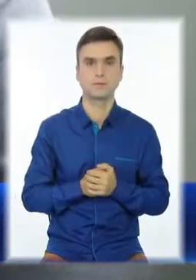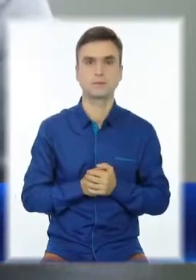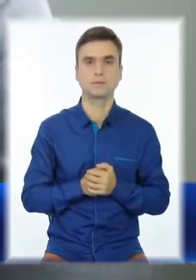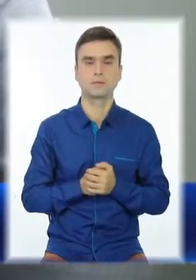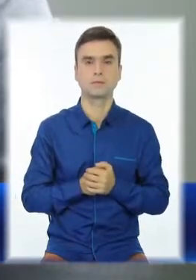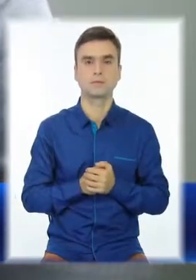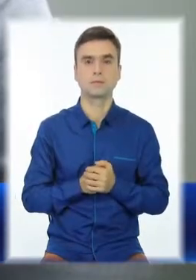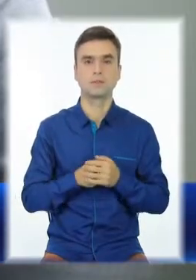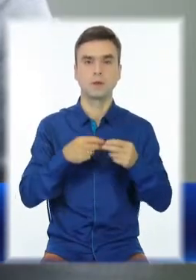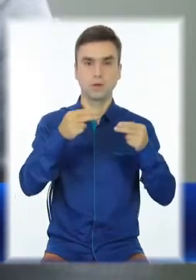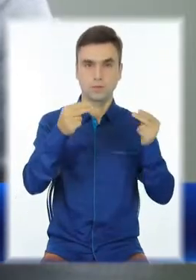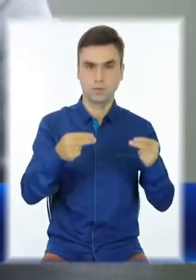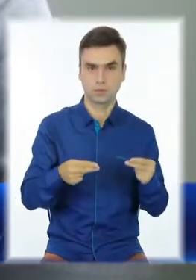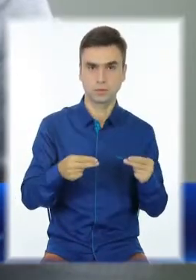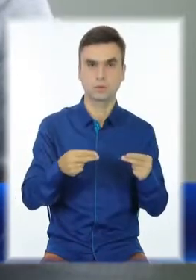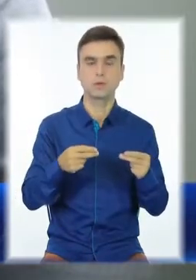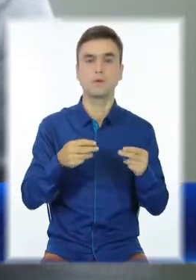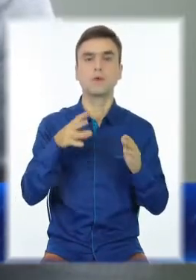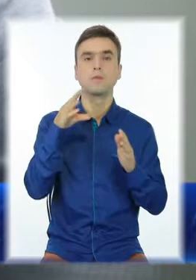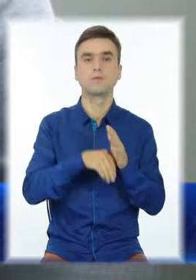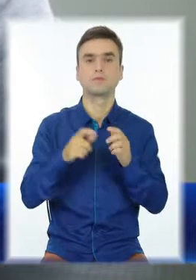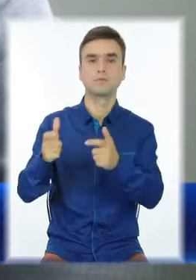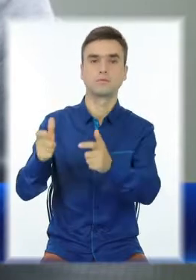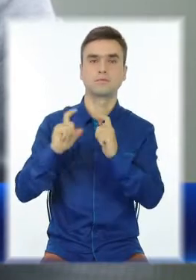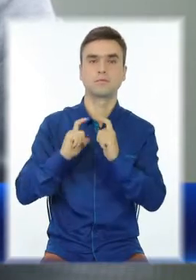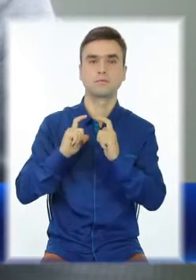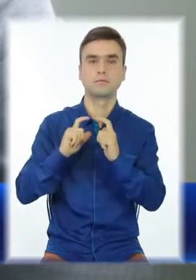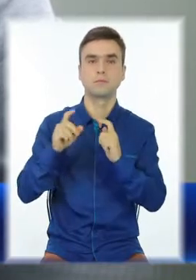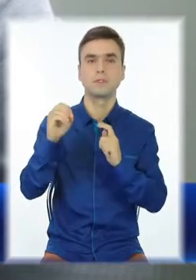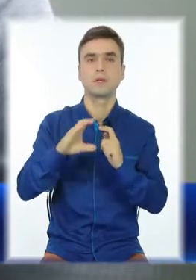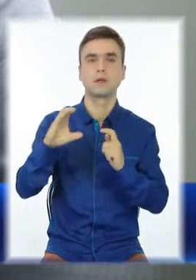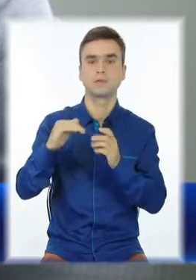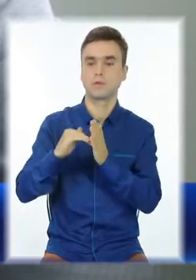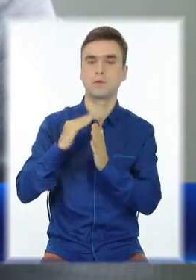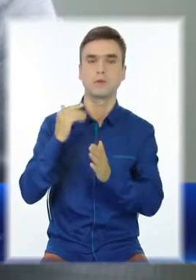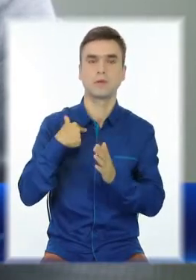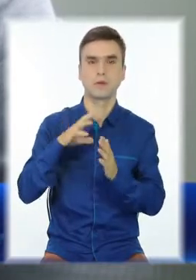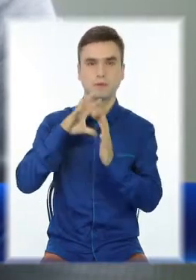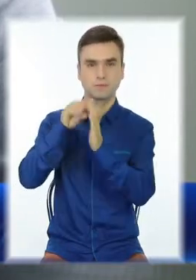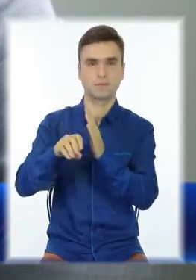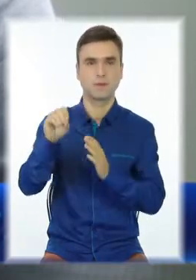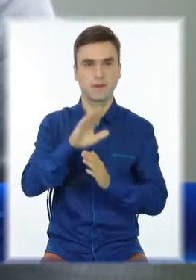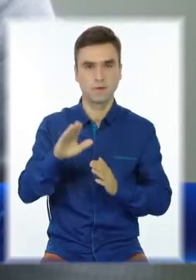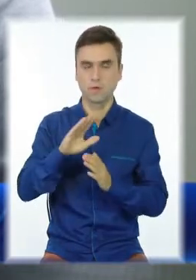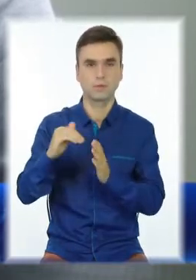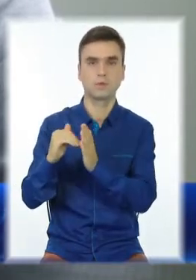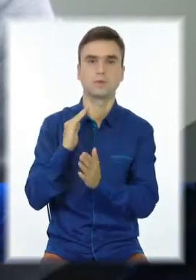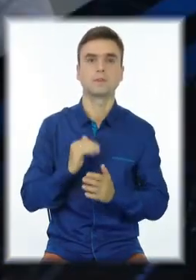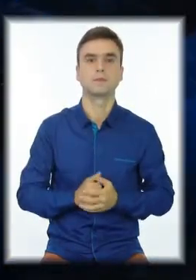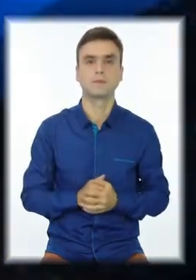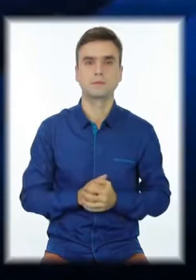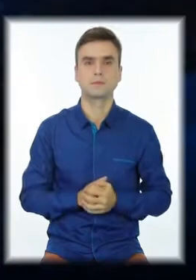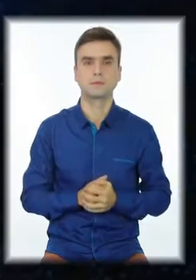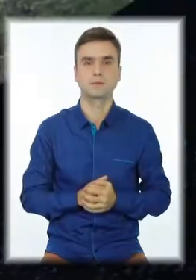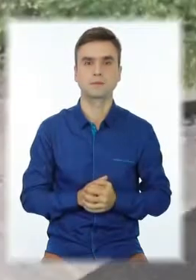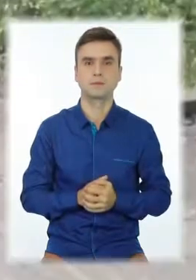Паралельно з угодою про асоціацію ми отримали закріплену формалізовану відмову Європейського Союзу стосовно членства України в Європейському